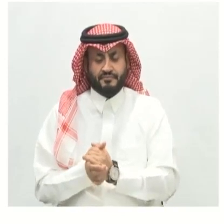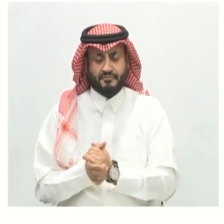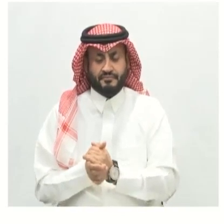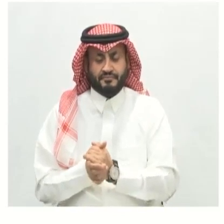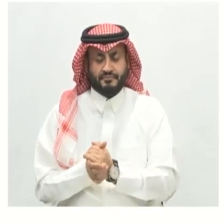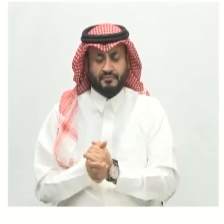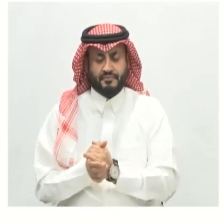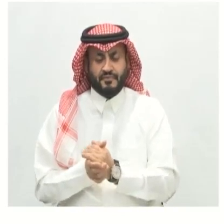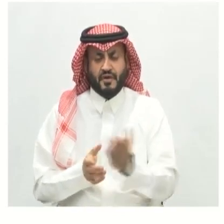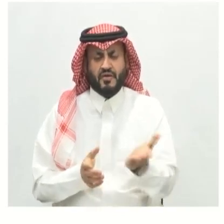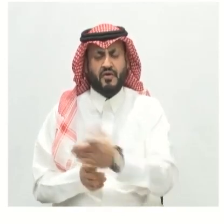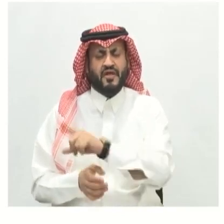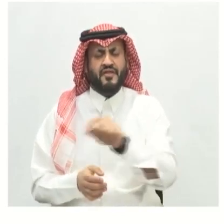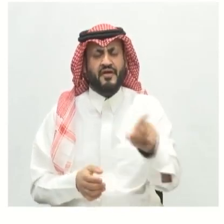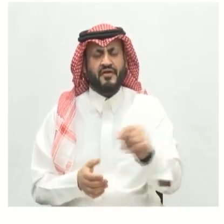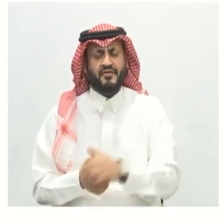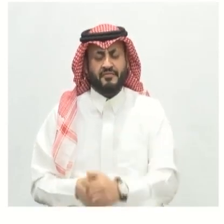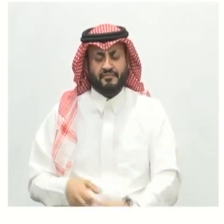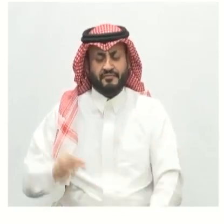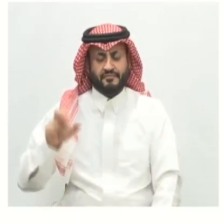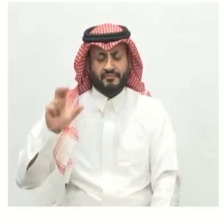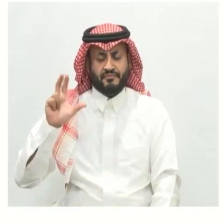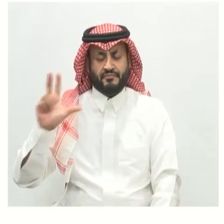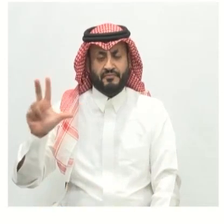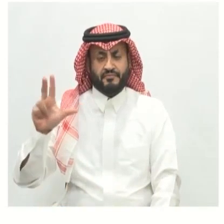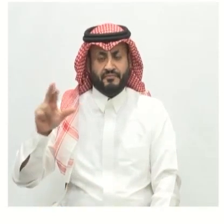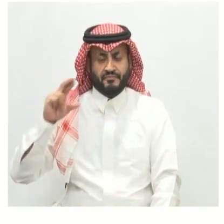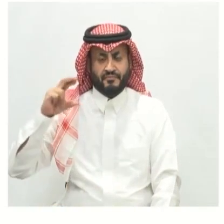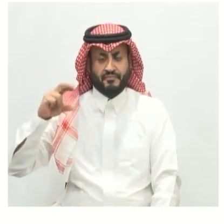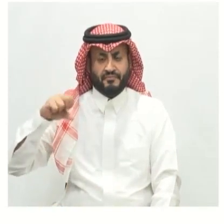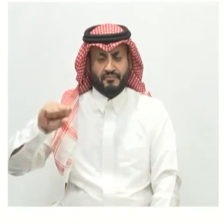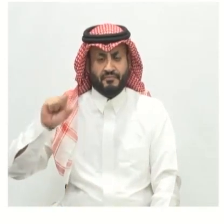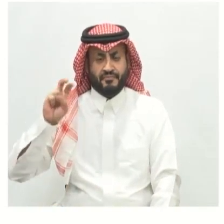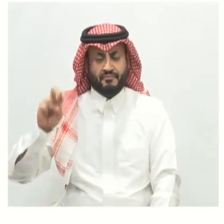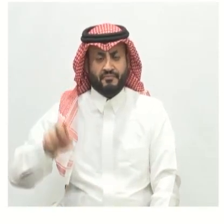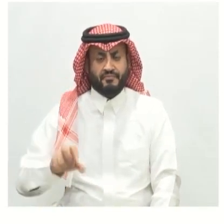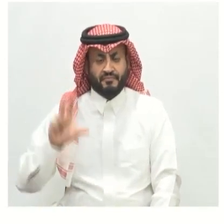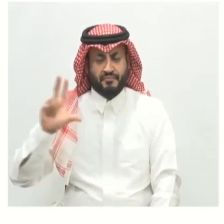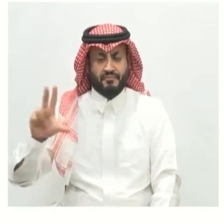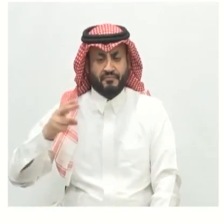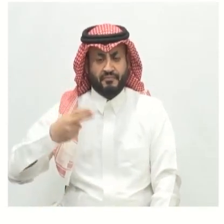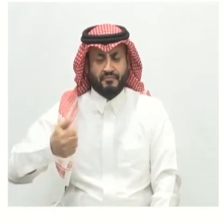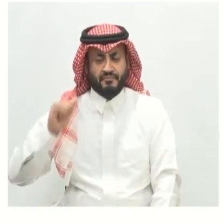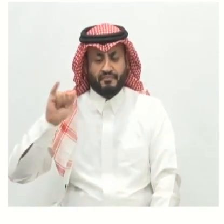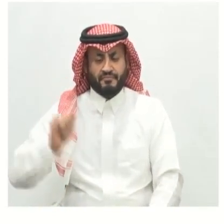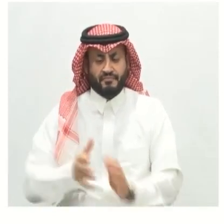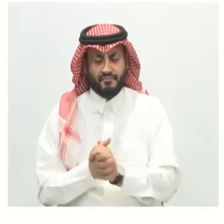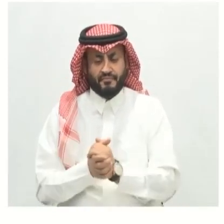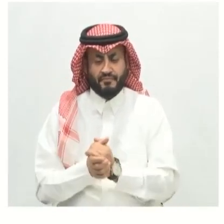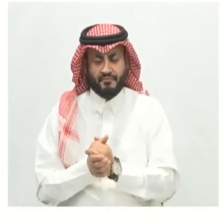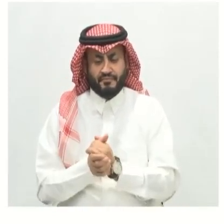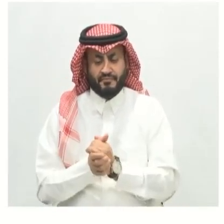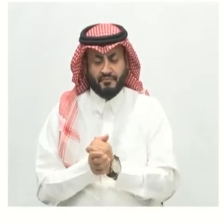ولذوقك الكياسه الحذق الظرافه الفطان الرفق مره